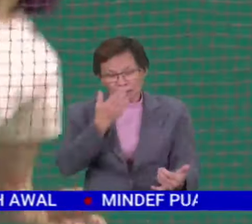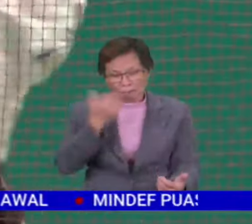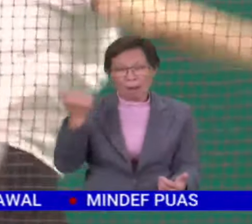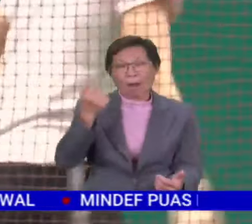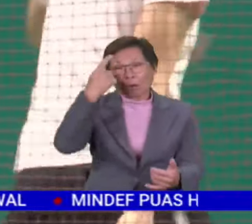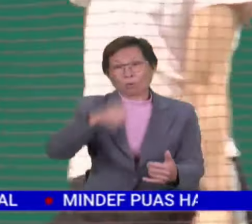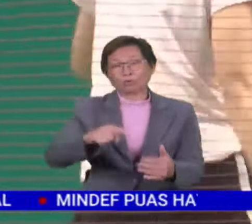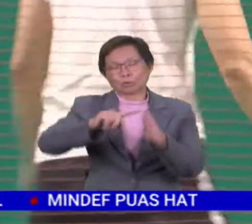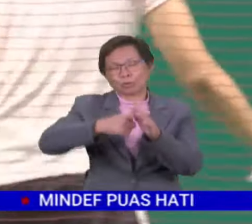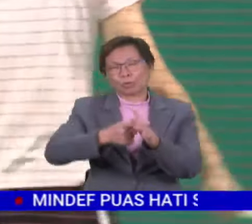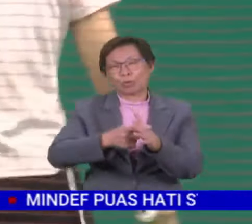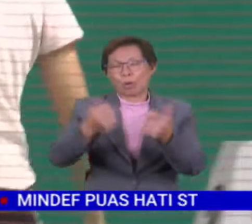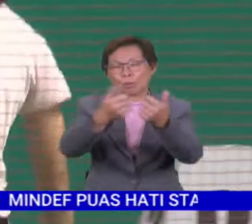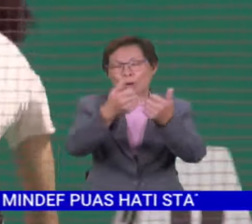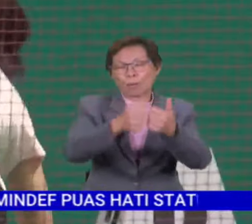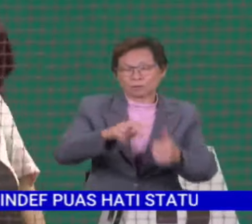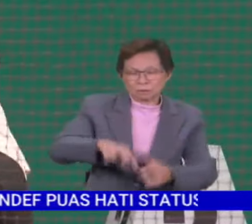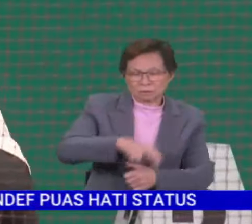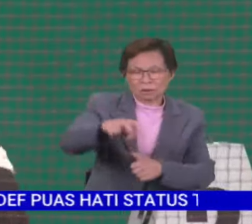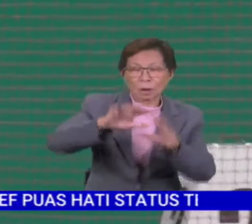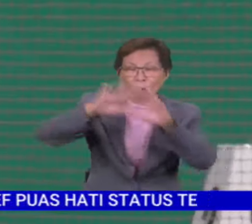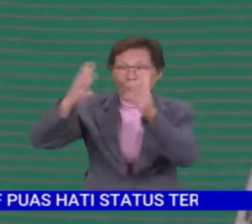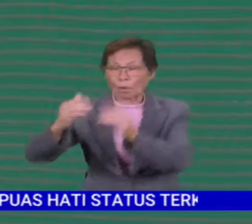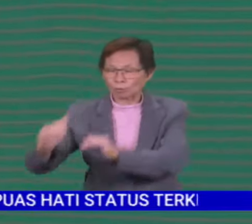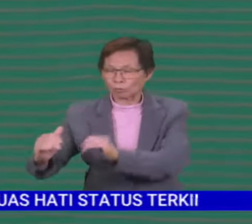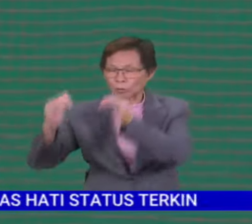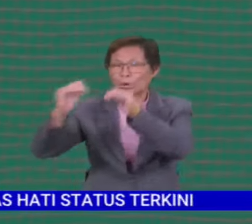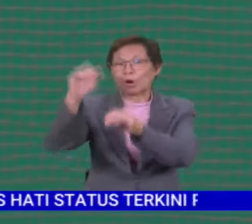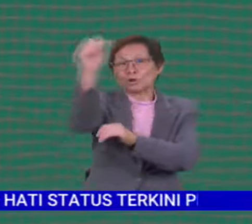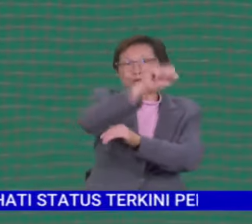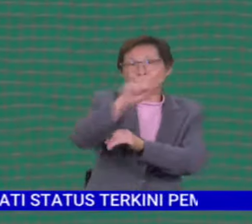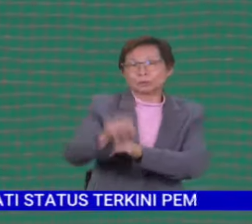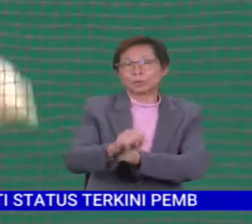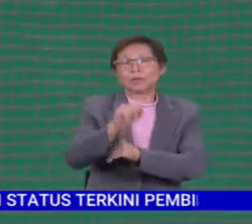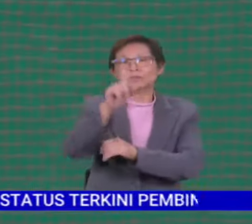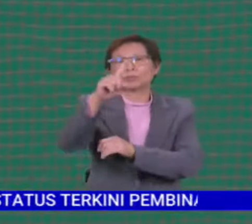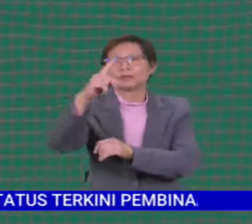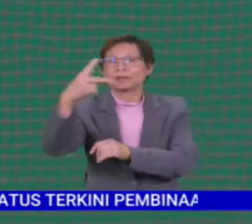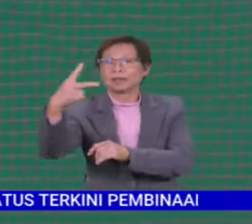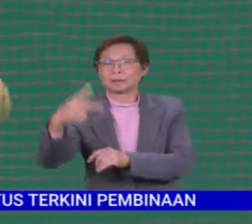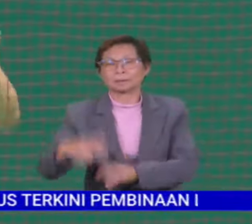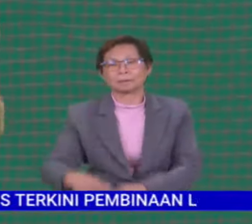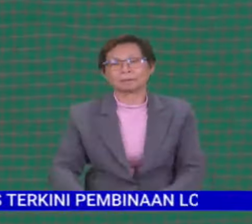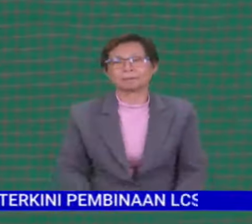terbaik untuk memulakan kejohanan jelajah dunia yang telah dinaik taraf ke Super 1000 ini.